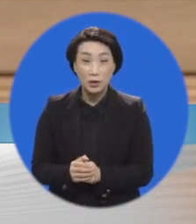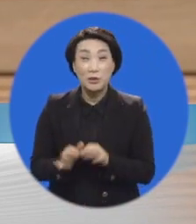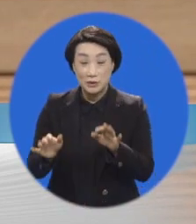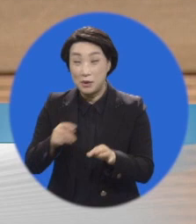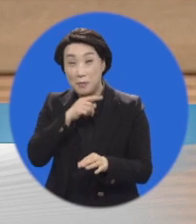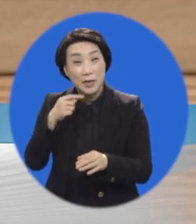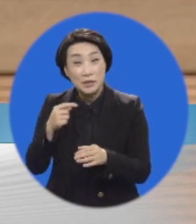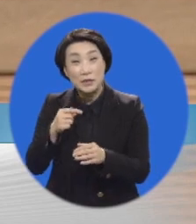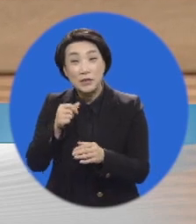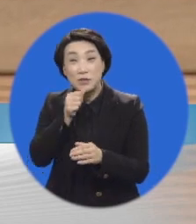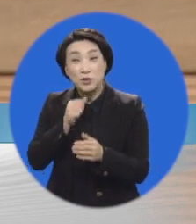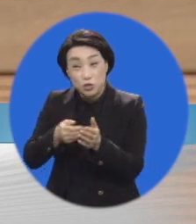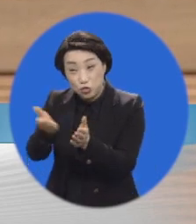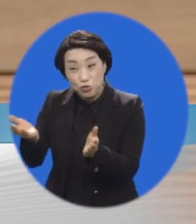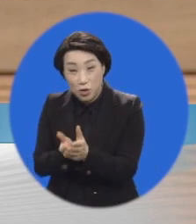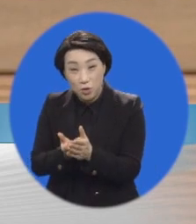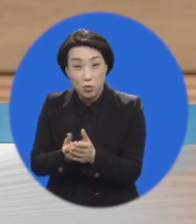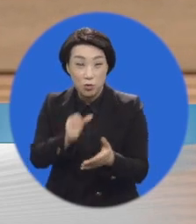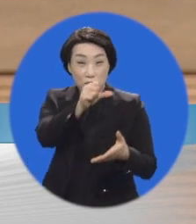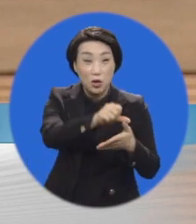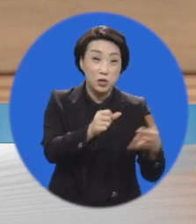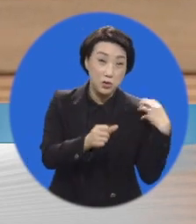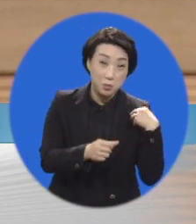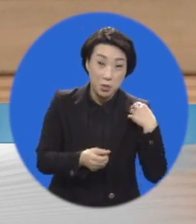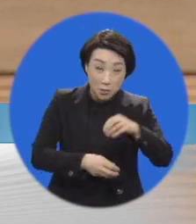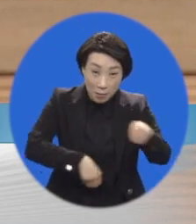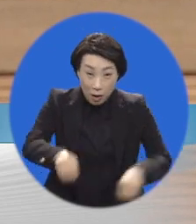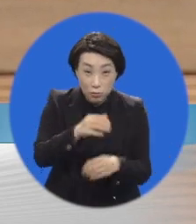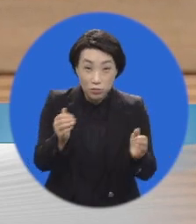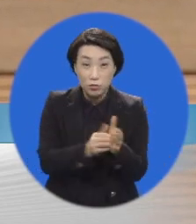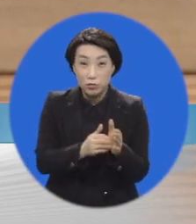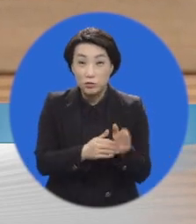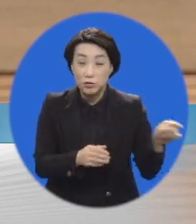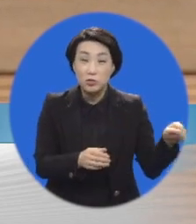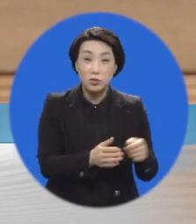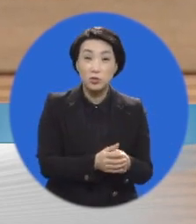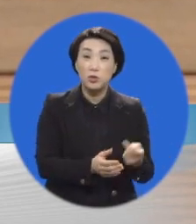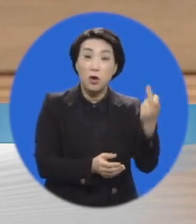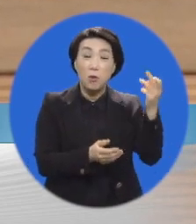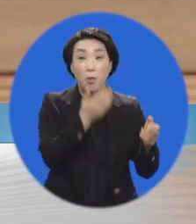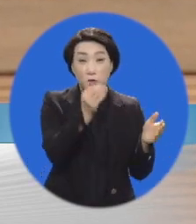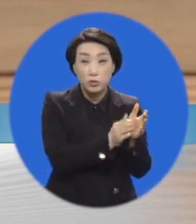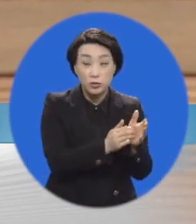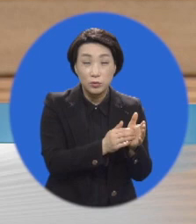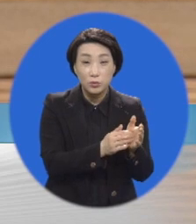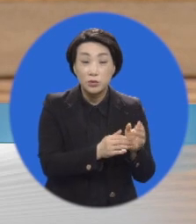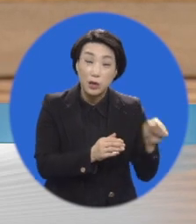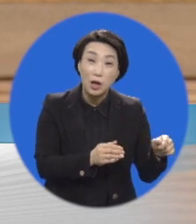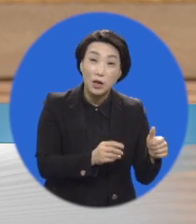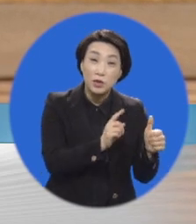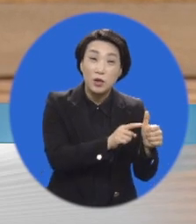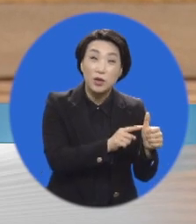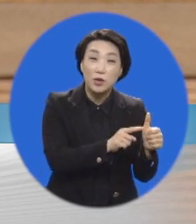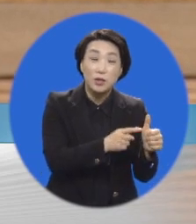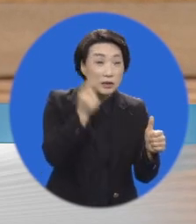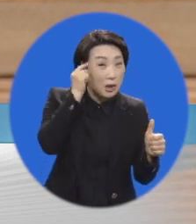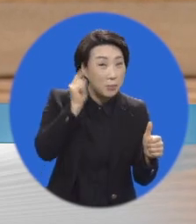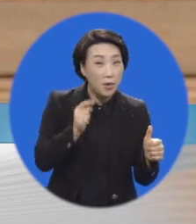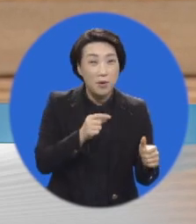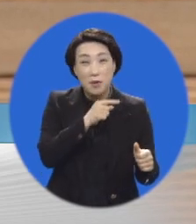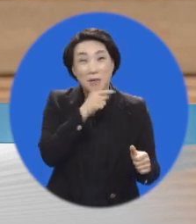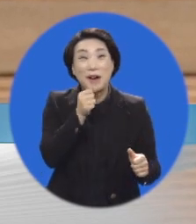팥죽을 바꿔서 먹었슈. 근데 애서는 누가 봐도 팥죽 한 그릇 먹었다고 해서